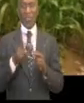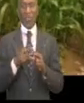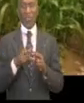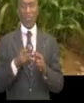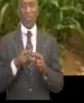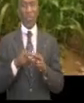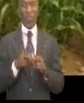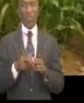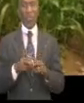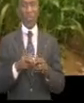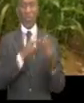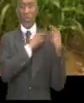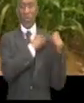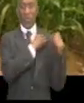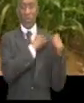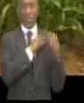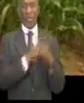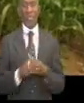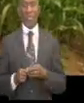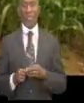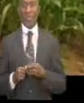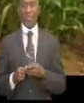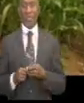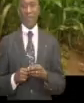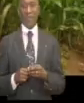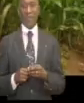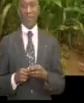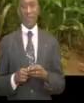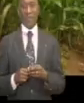dégager un sentier pour les passants.